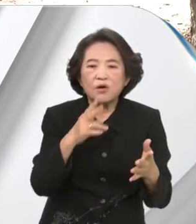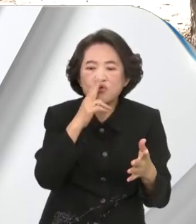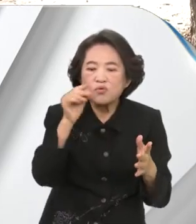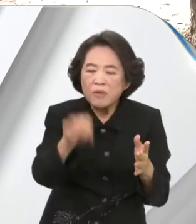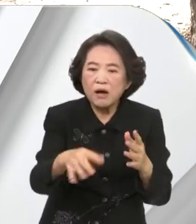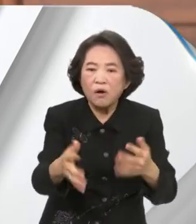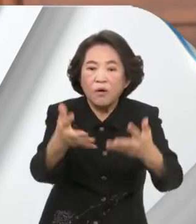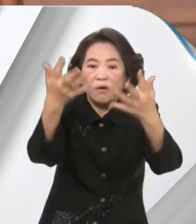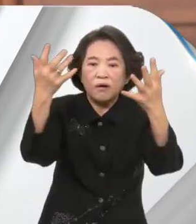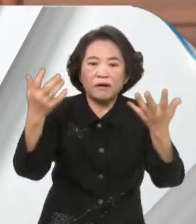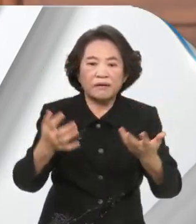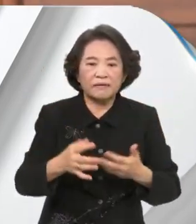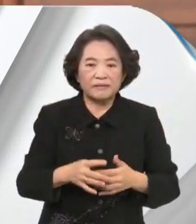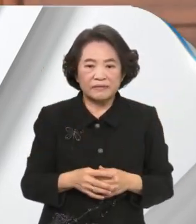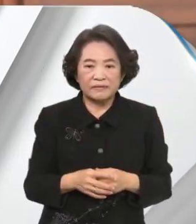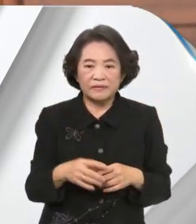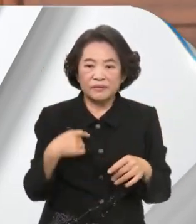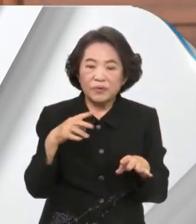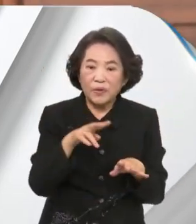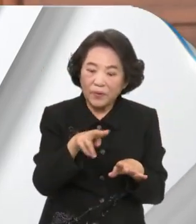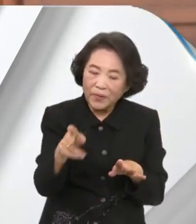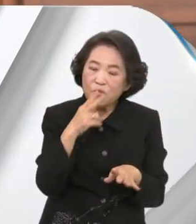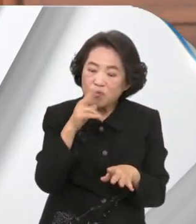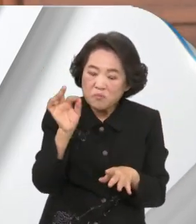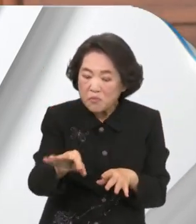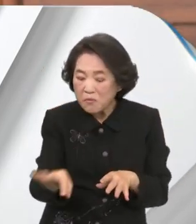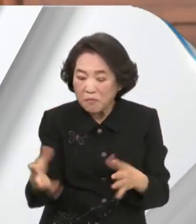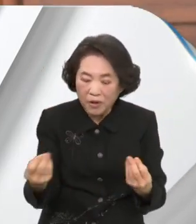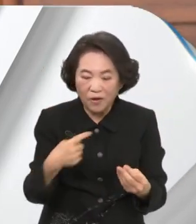房子烧掉。 我看到没有烟蒂。